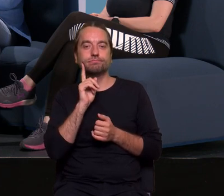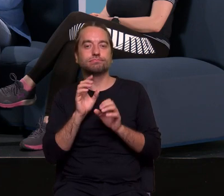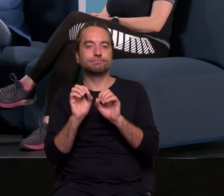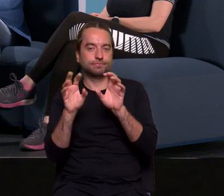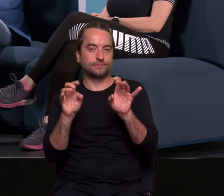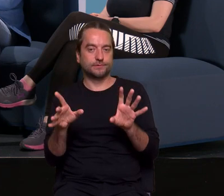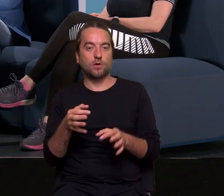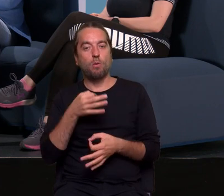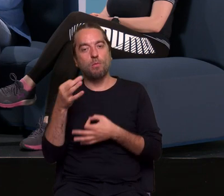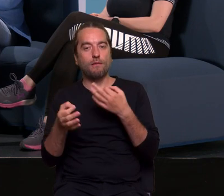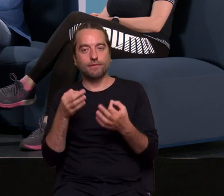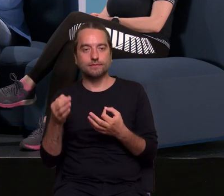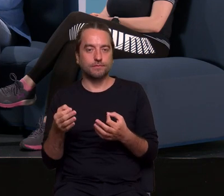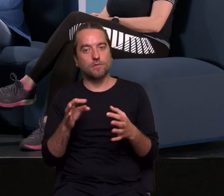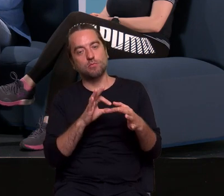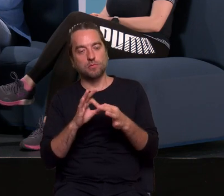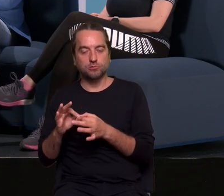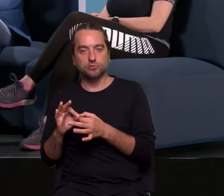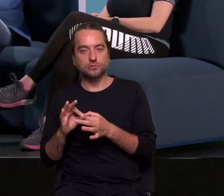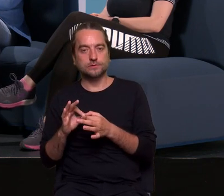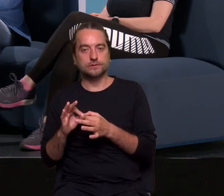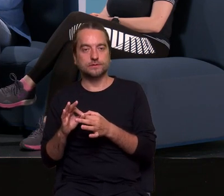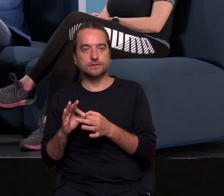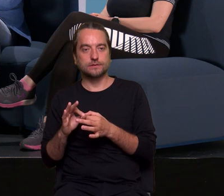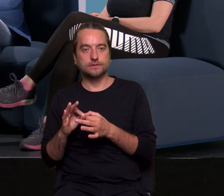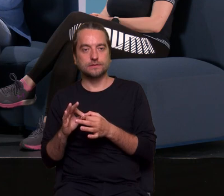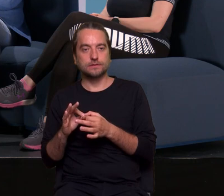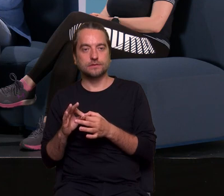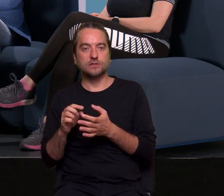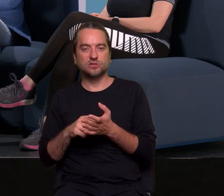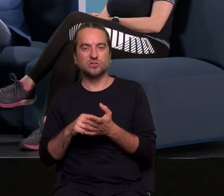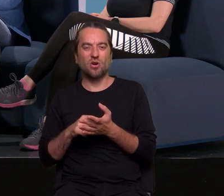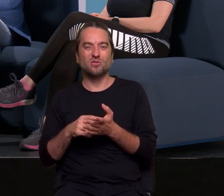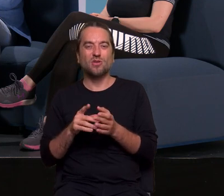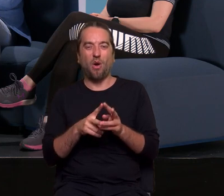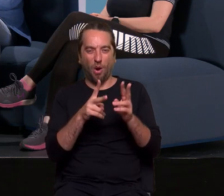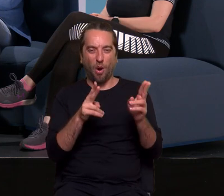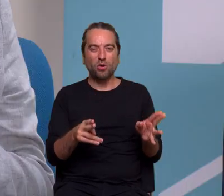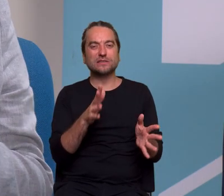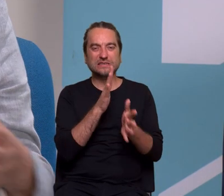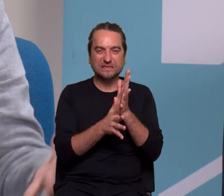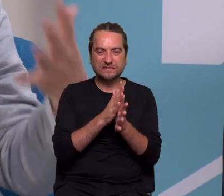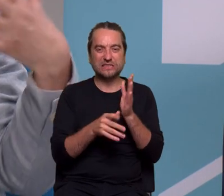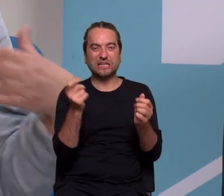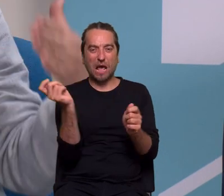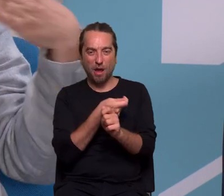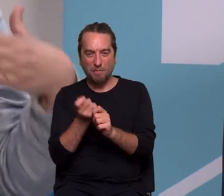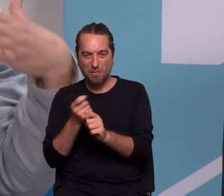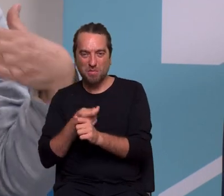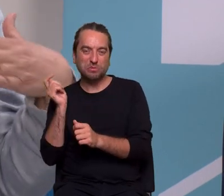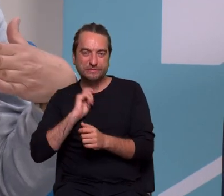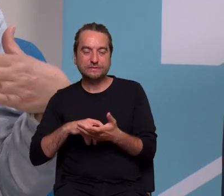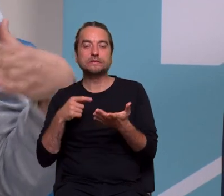profesor mówi, związane, prawda, z najbardziej krwawymi zbrodniami, one